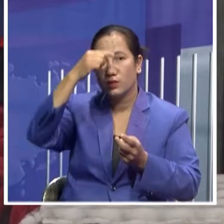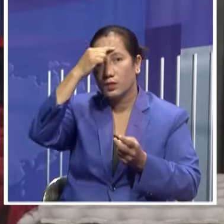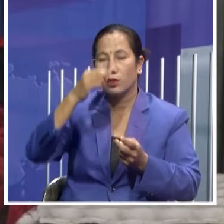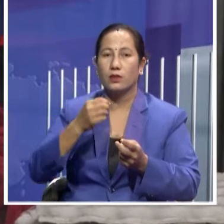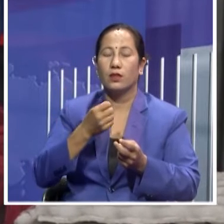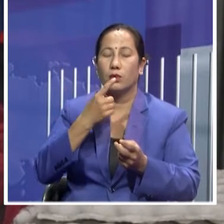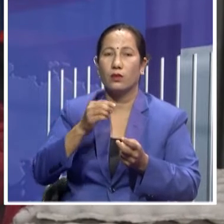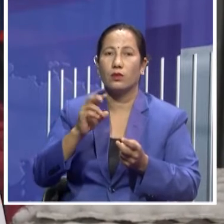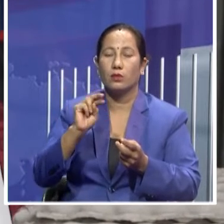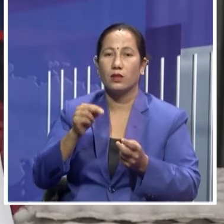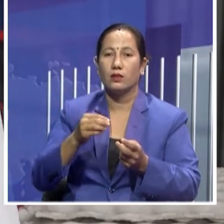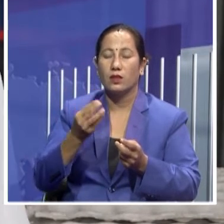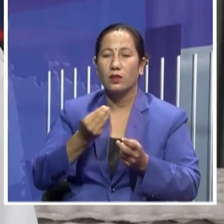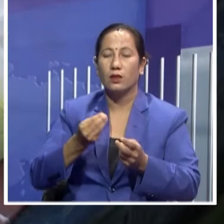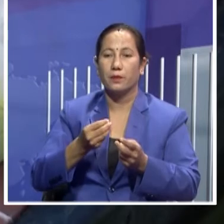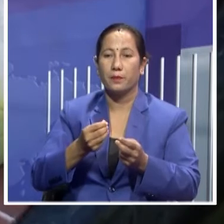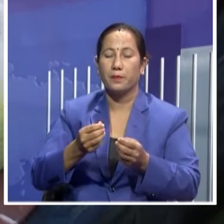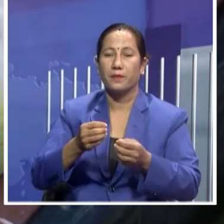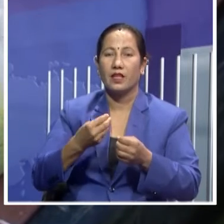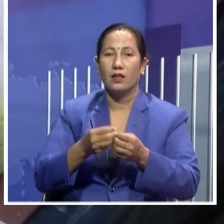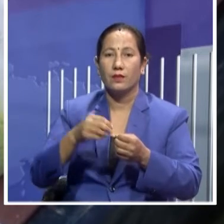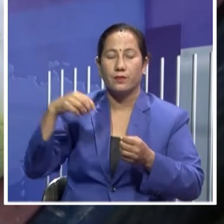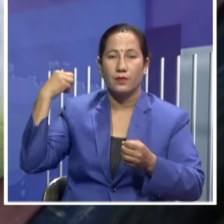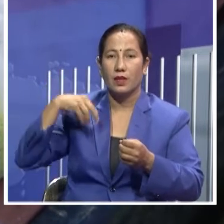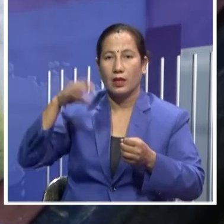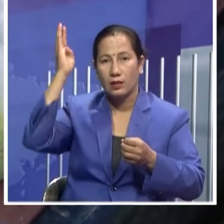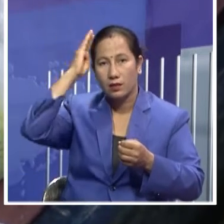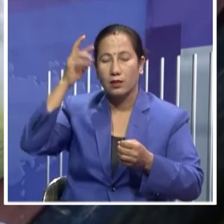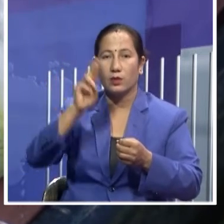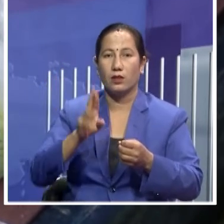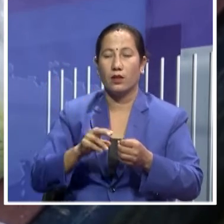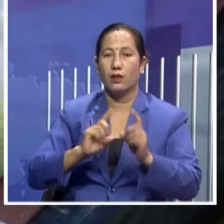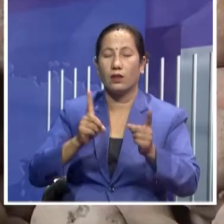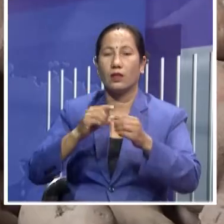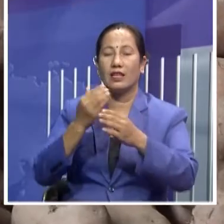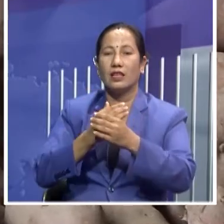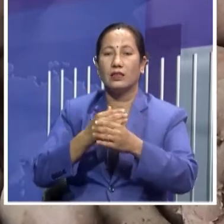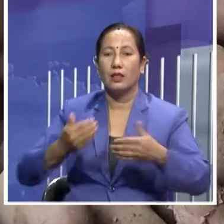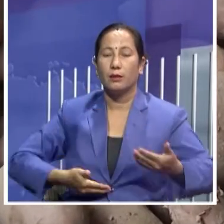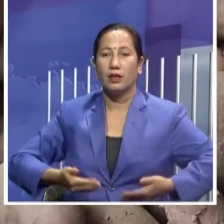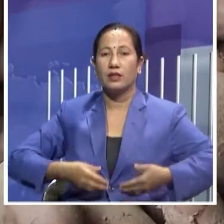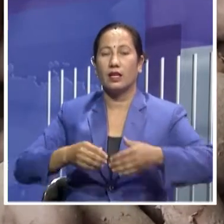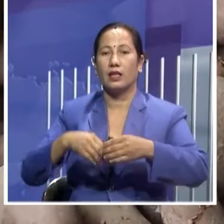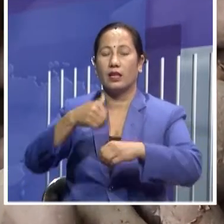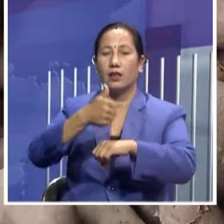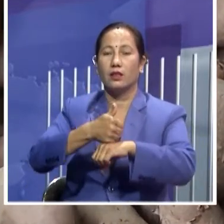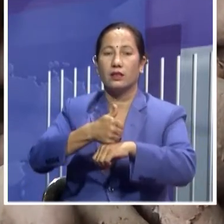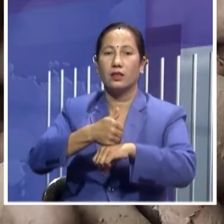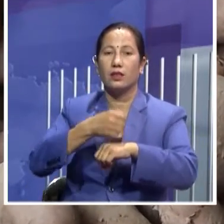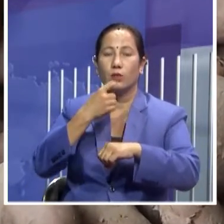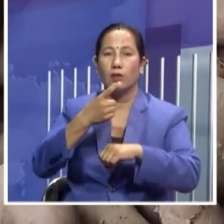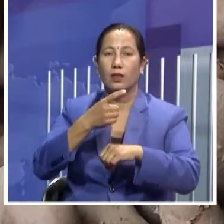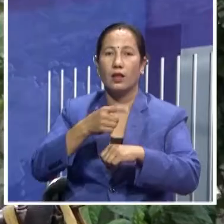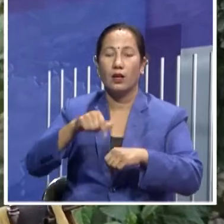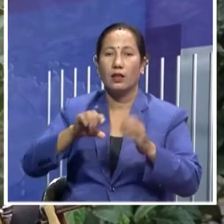भन्नु पर्यो, कम आमदानी भएको मान्छेलाई समस्यै छ। कैलालीको धनगढीमा रहेको तिनगर कृषि उपज हाट बजारका अध्यक्ष भवानी सिंह चैसिरले भने